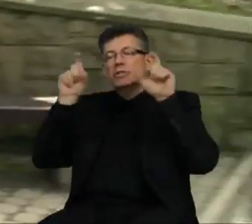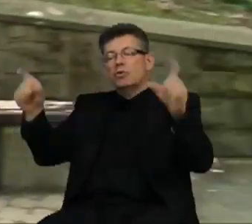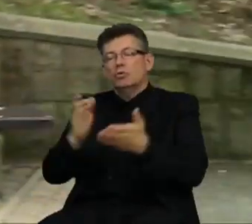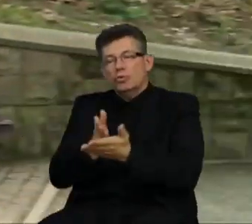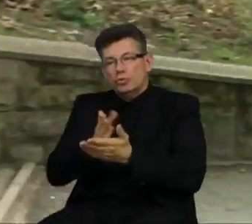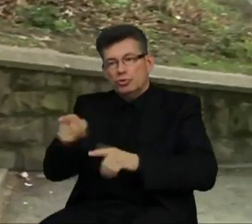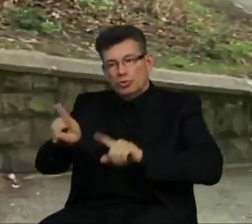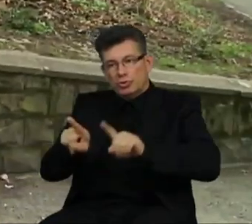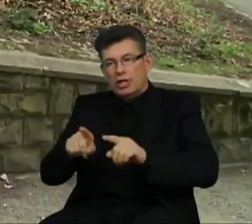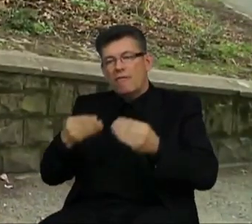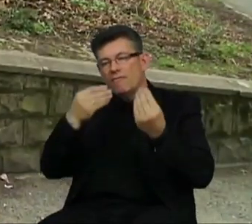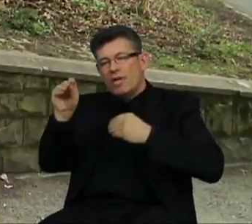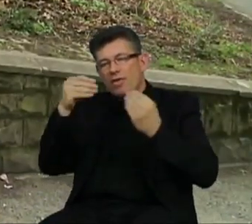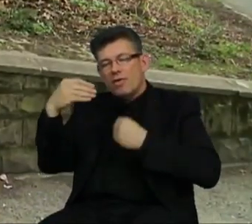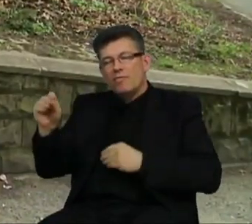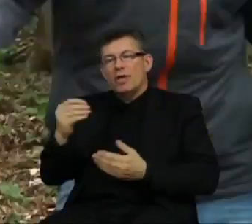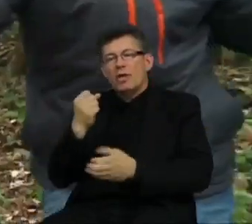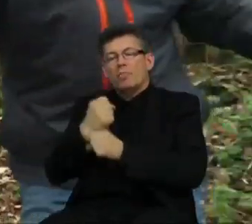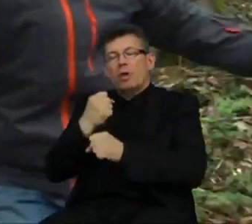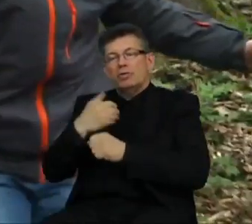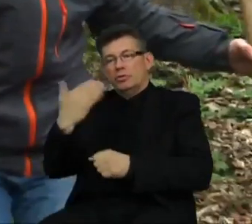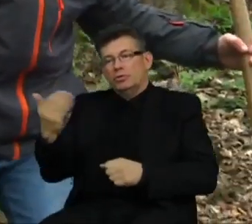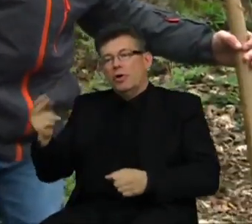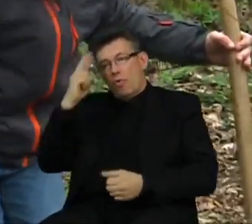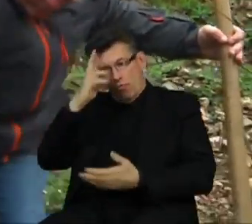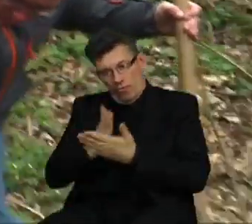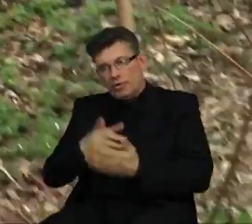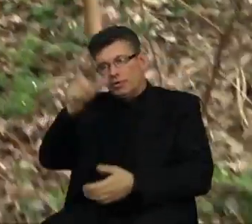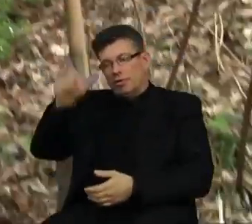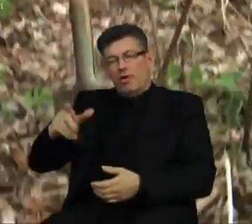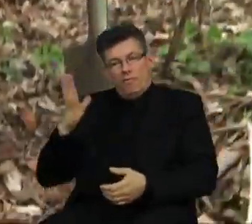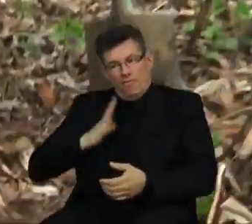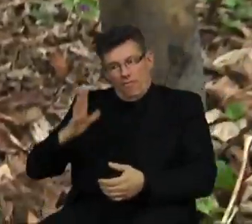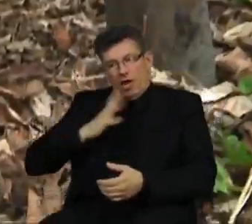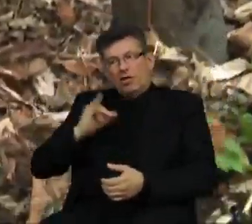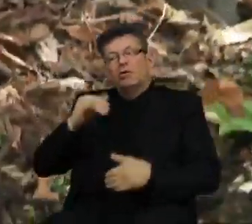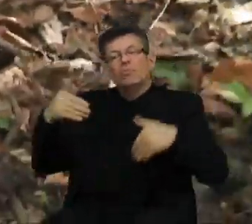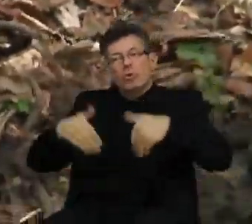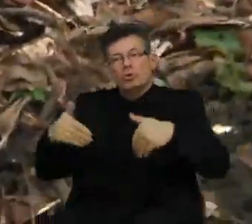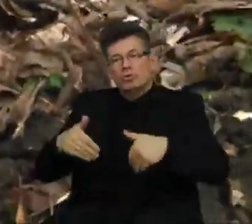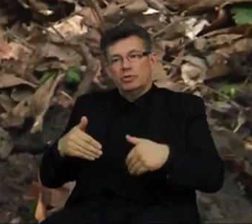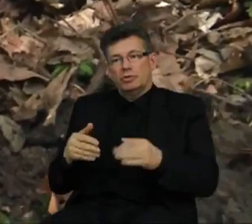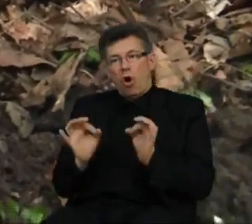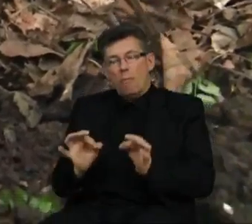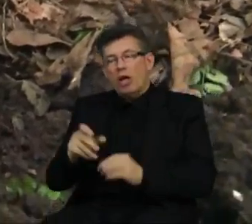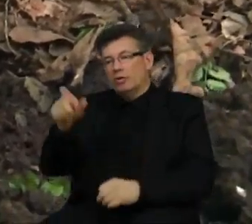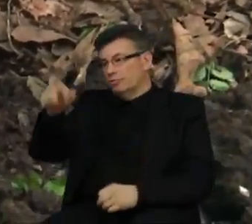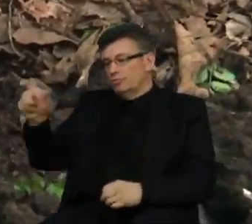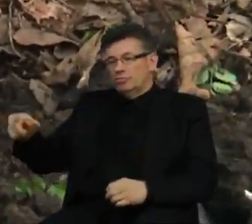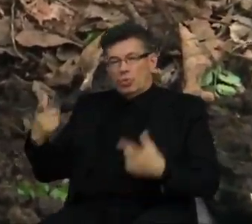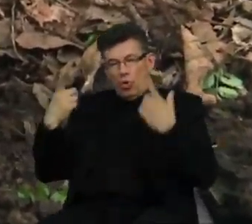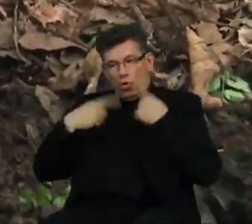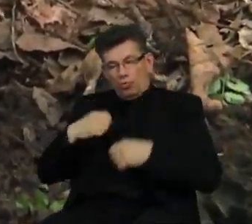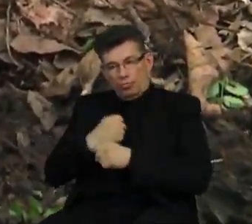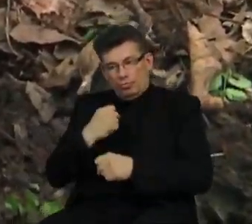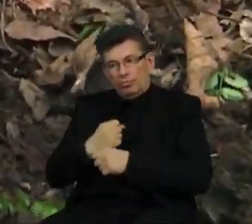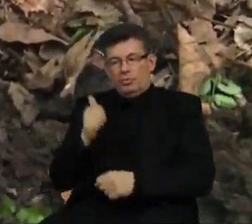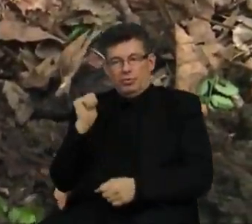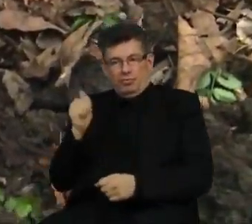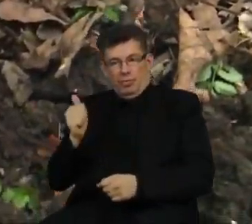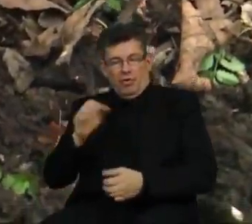To znak, że coraz większa liczba pracodawców uwierzyła w ich wartość i możliwości. Obecność tych pracowników,